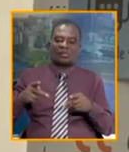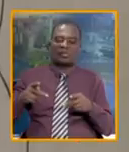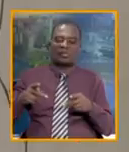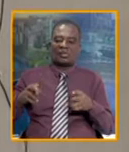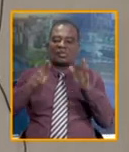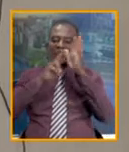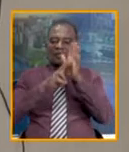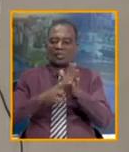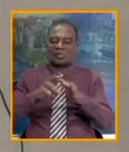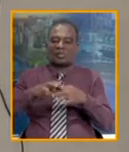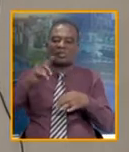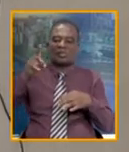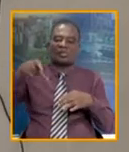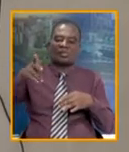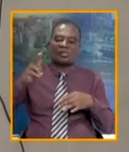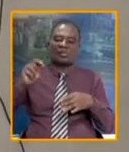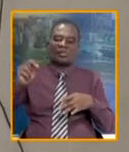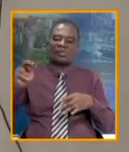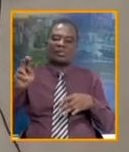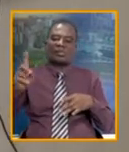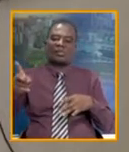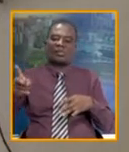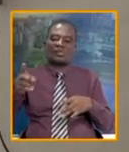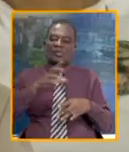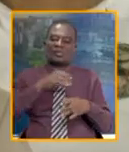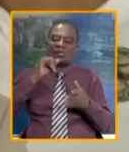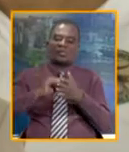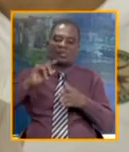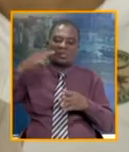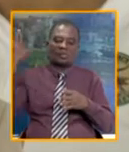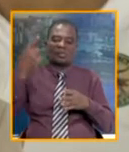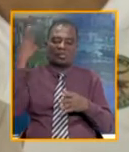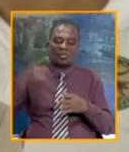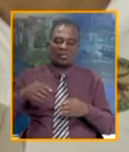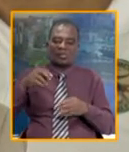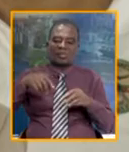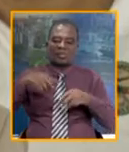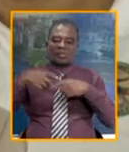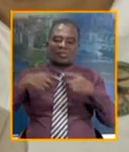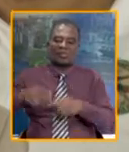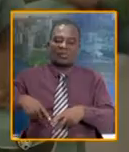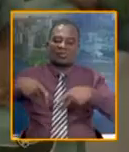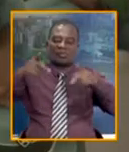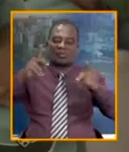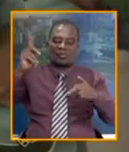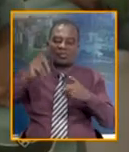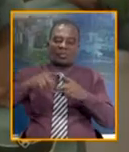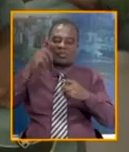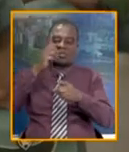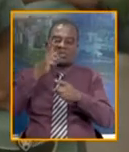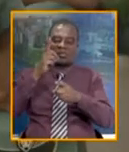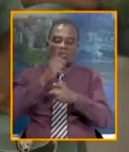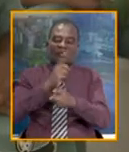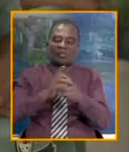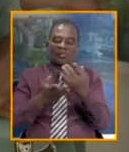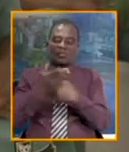Côte d'Ivoire, ces drones vont contribuer à rendre plus efficace la brigade spéciale de surveillance et d'intervention du ministère